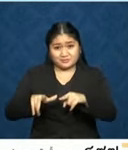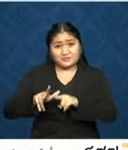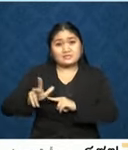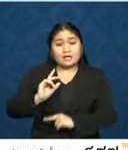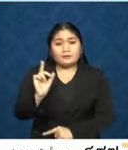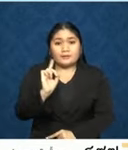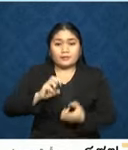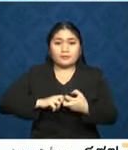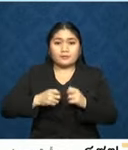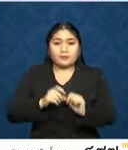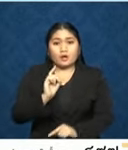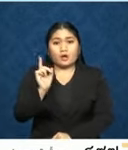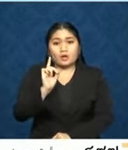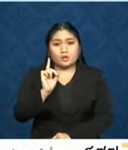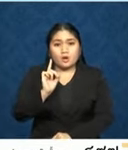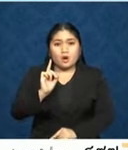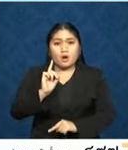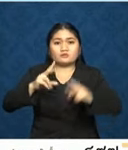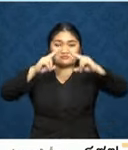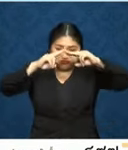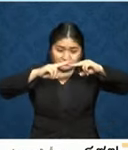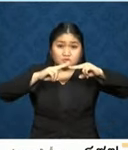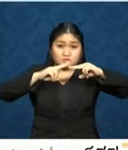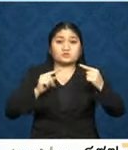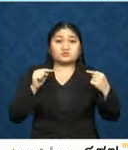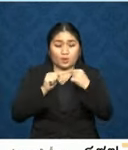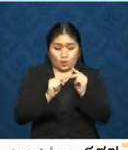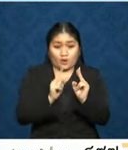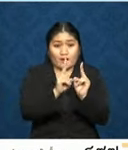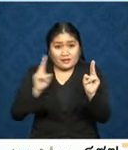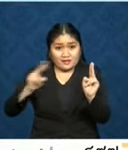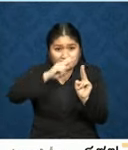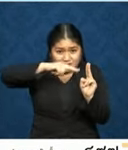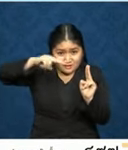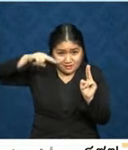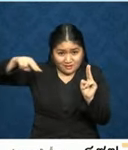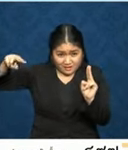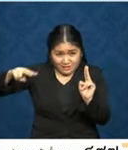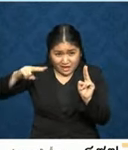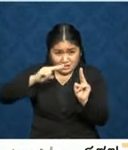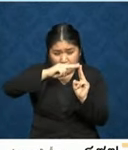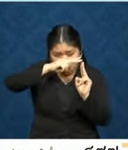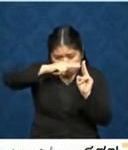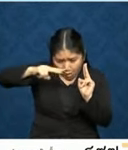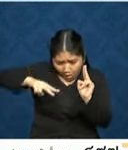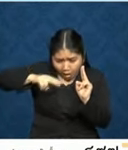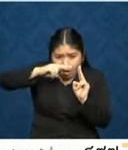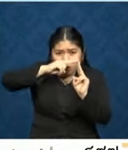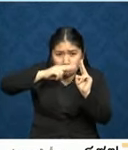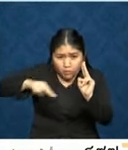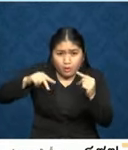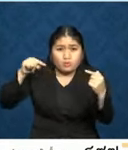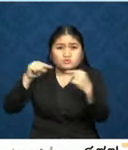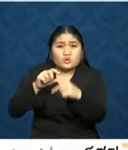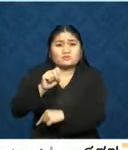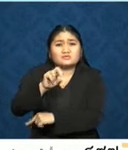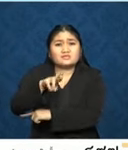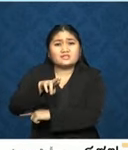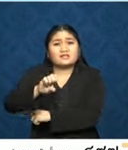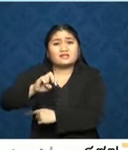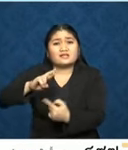ไขปัญหาสายสื่อสค่ะที่พาดต่ำลงมาในพื้นที่ชุมชนบ่อระเบิดนะคะแขวงศิริราชเขตบางกอก